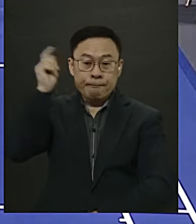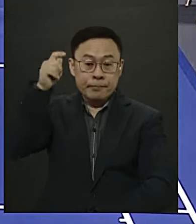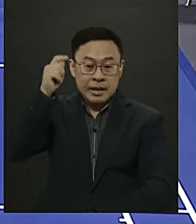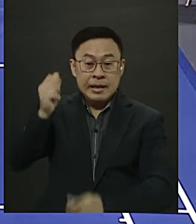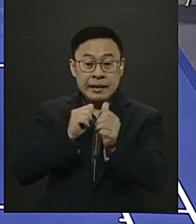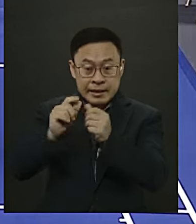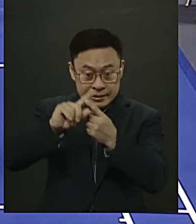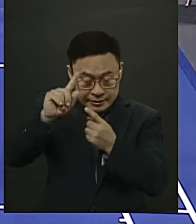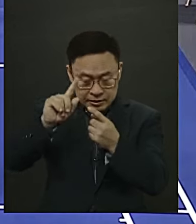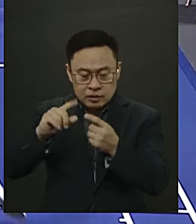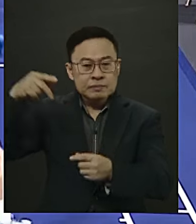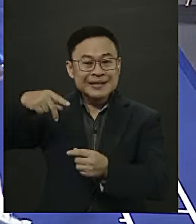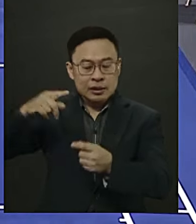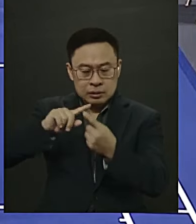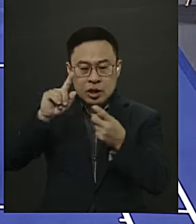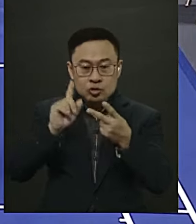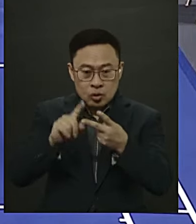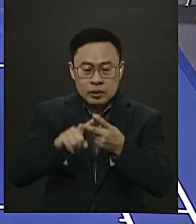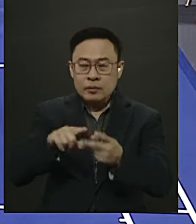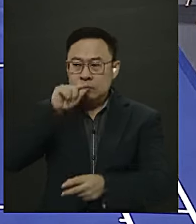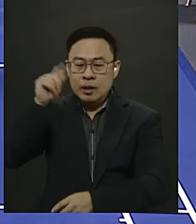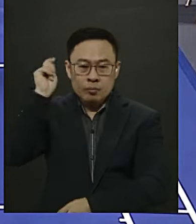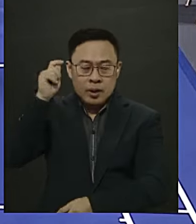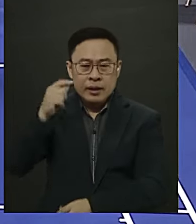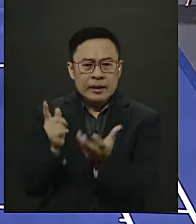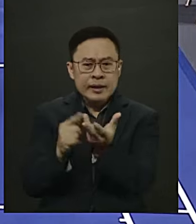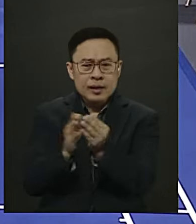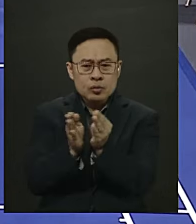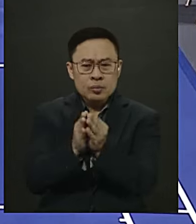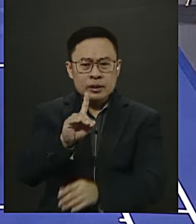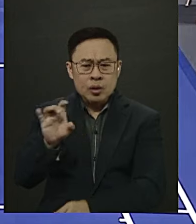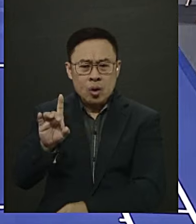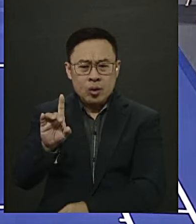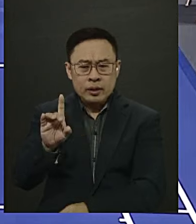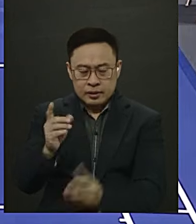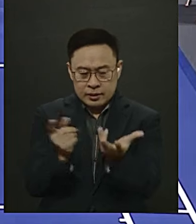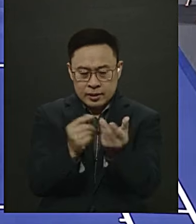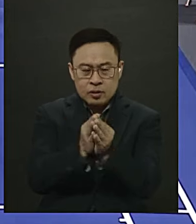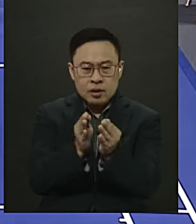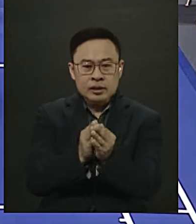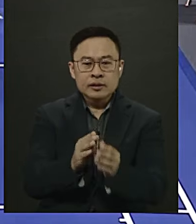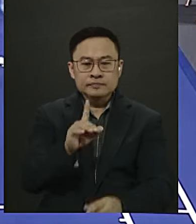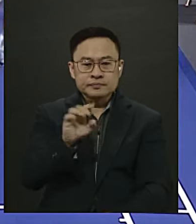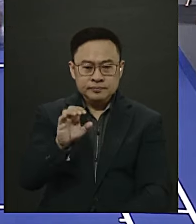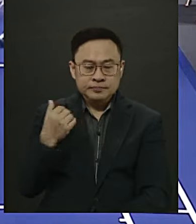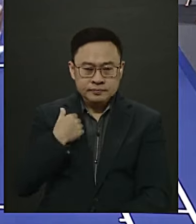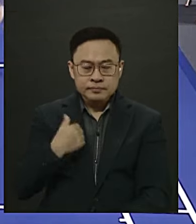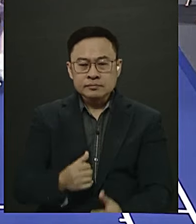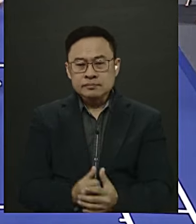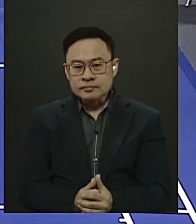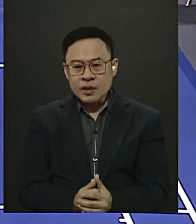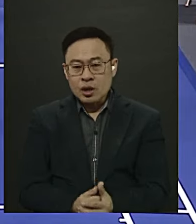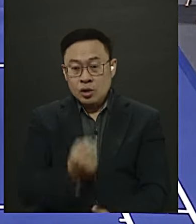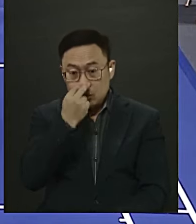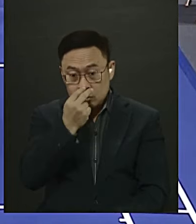ดับWorld Tour 100อยู่ซึ่งก็มีนักแบดมินตันไทยเนี่ยแข่งขันหลายคนที่อินโดนีเซียนะครับเชื่อเหลือเกินว่าน่าจะมีโอกาส